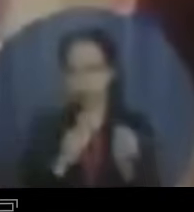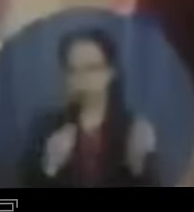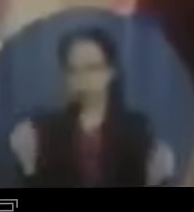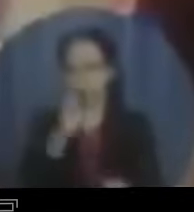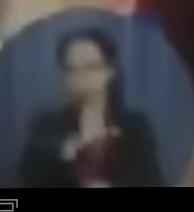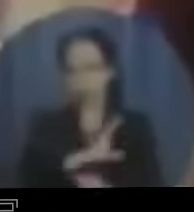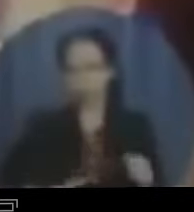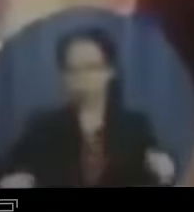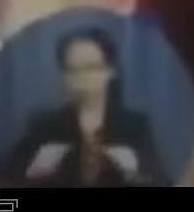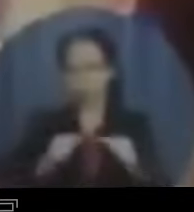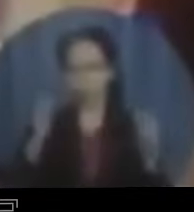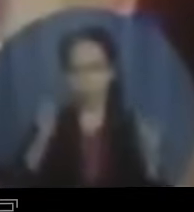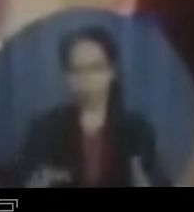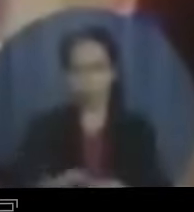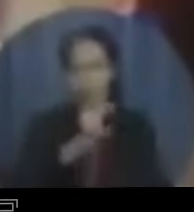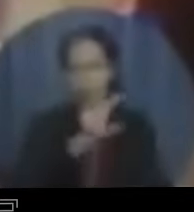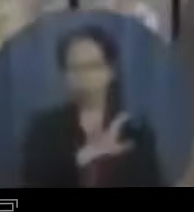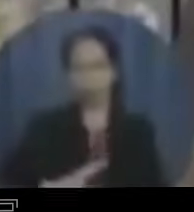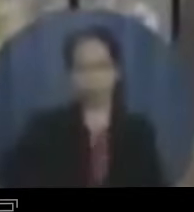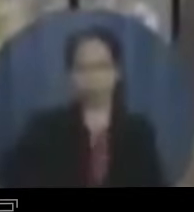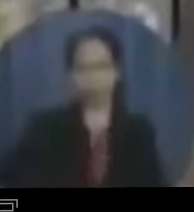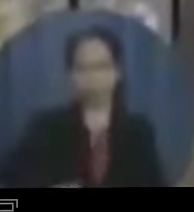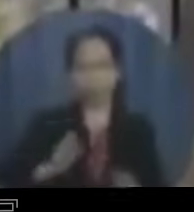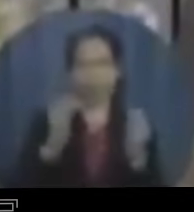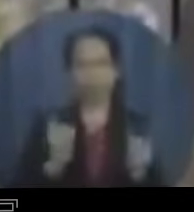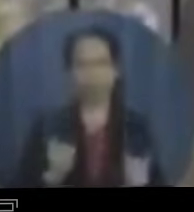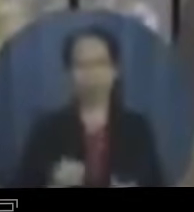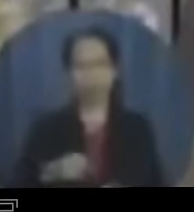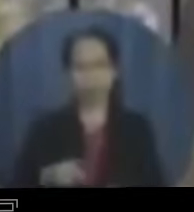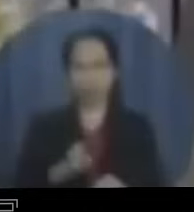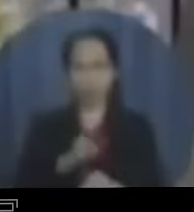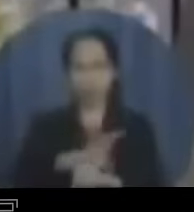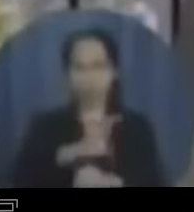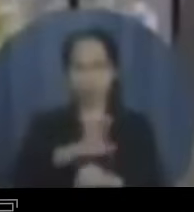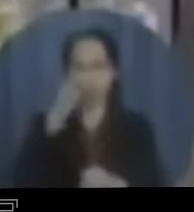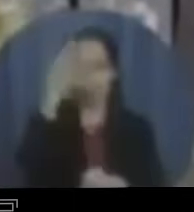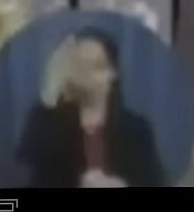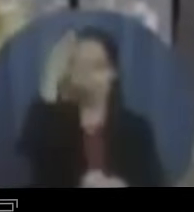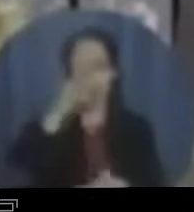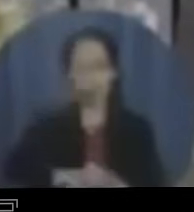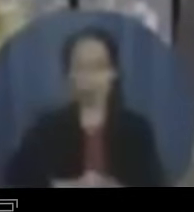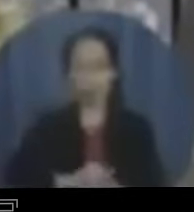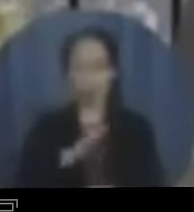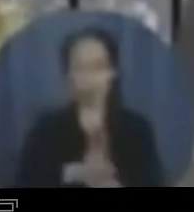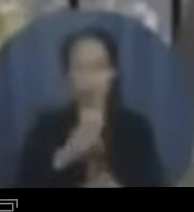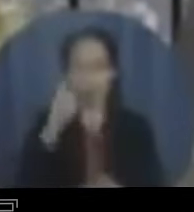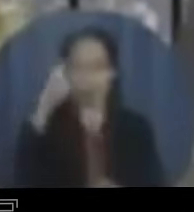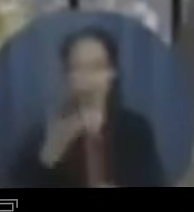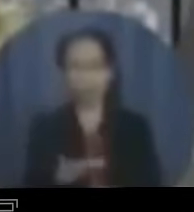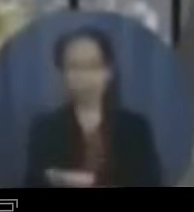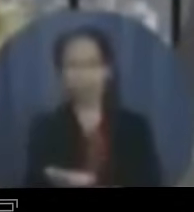ni Kristo. Ngayon, kung nagsisimba ka, dahil alam mo, yun ang tama para